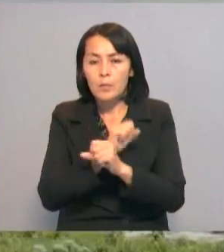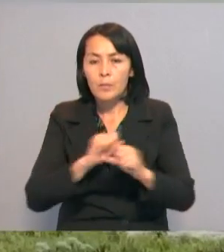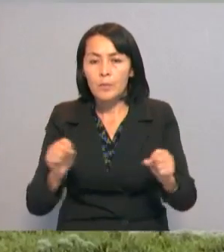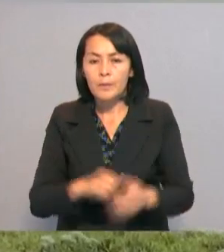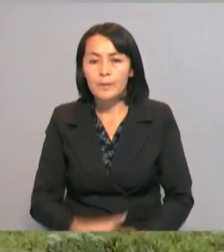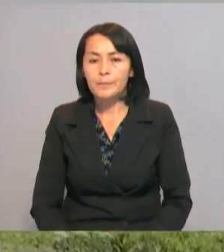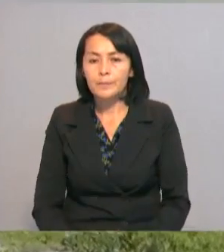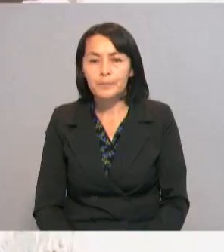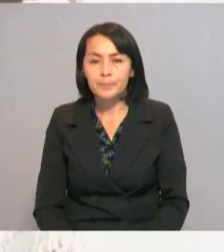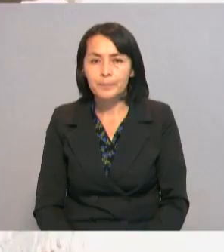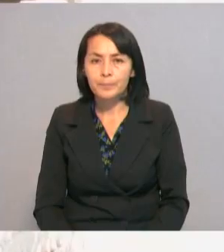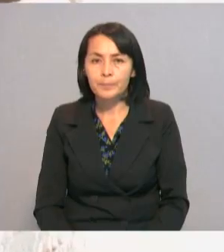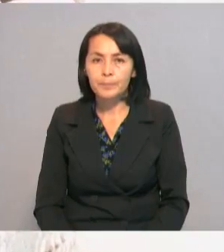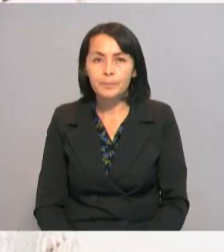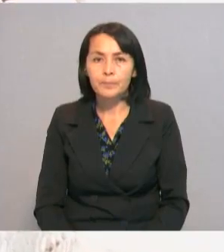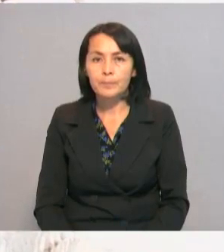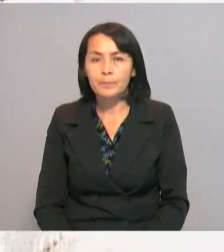нургиса жалелов Диана бля ЗС новости